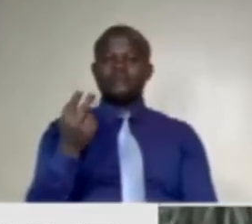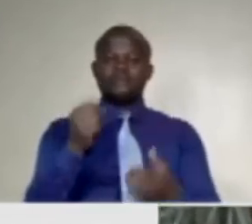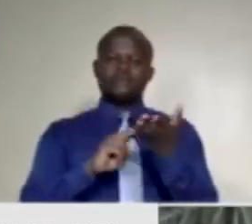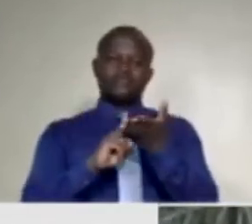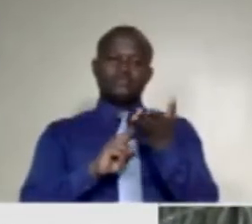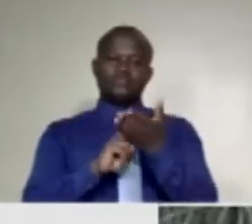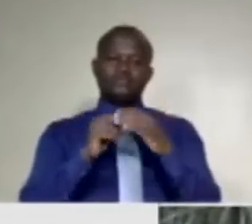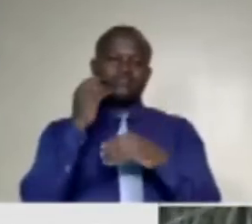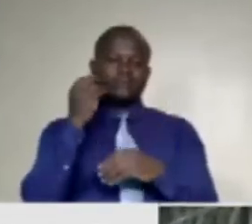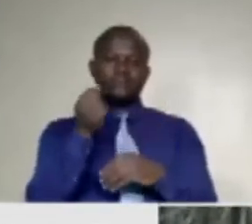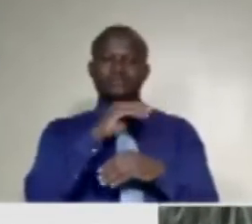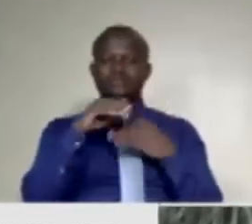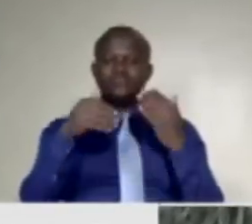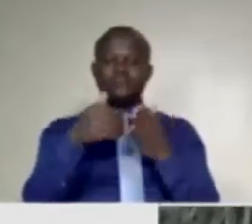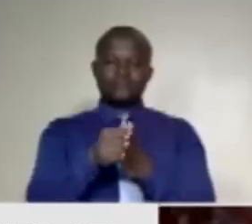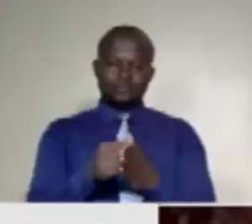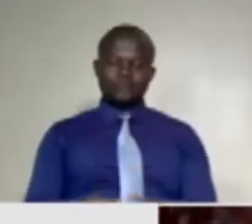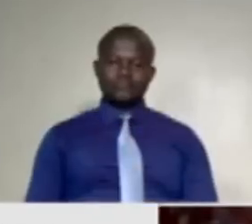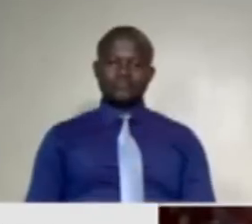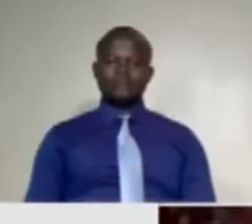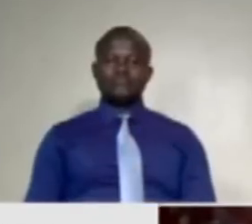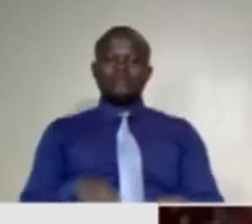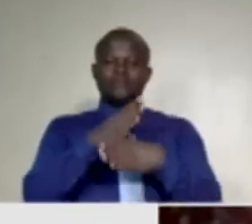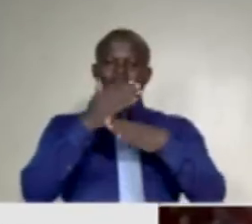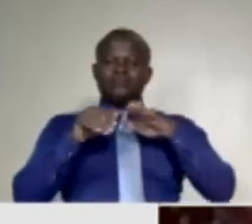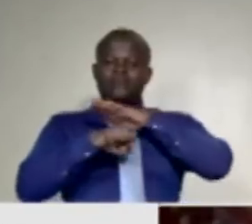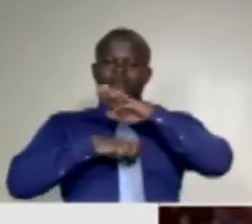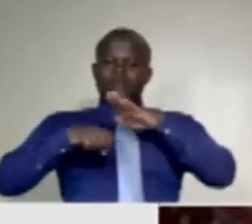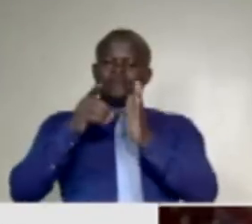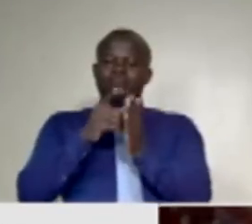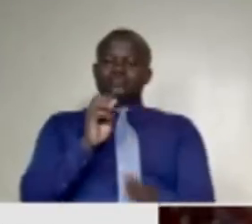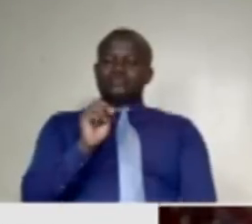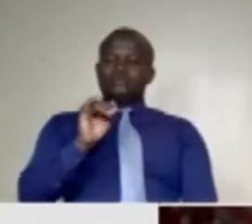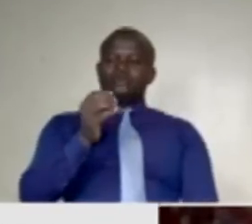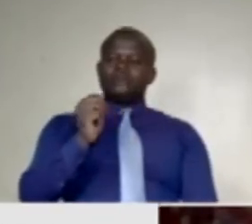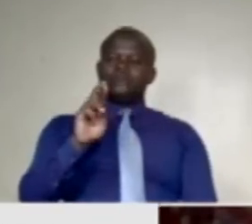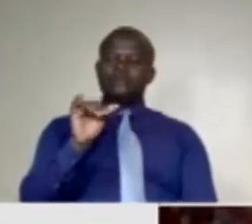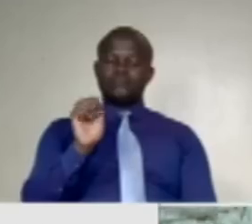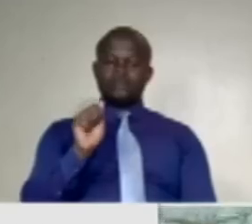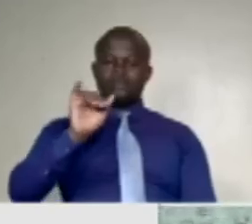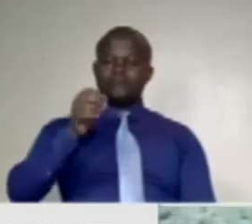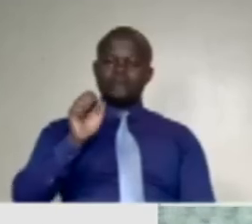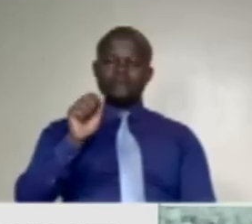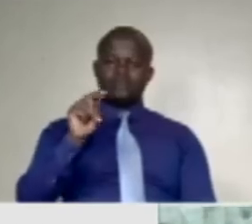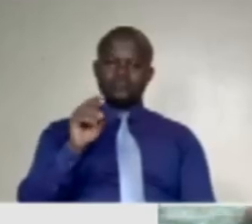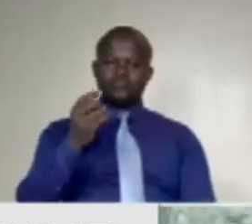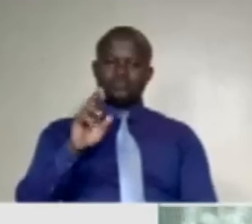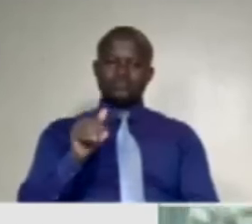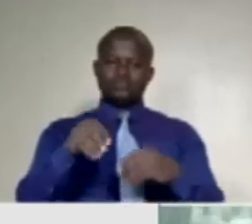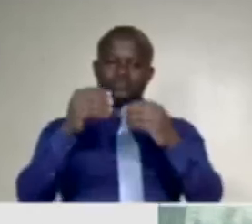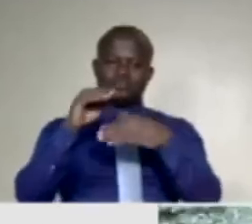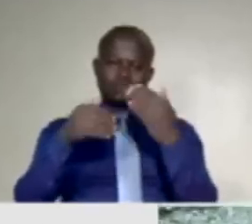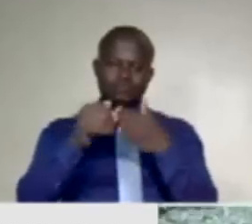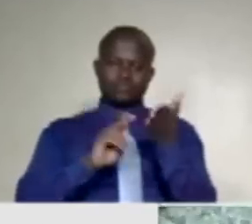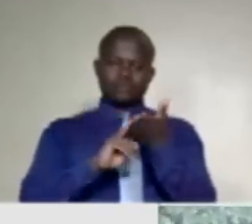ubunsigaye nzicana kwese kuri rondereza Ministre w'ibidukikije Dr. Mujamaria Jean d'Arc avuga ko wahawe imbabura wese